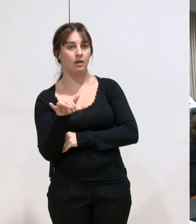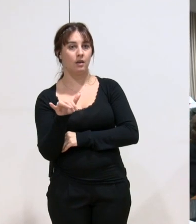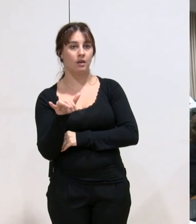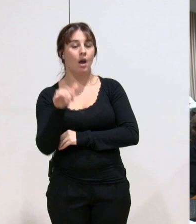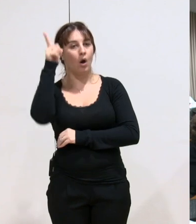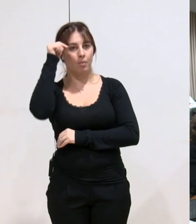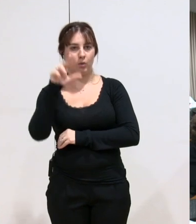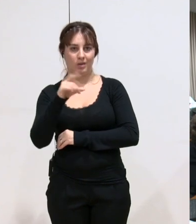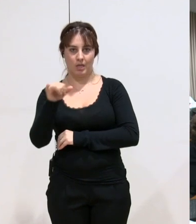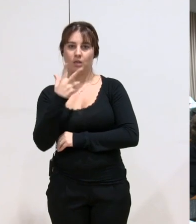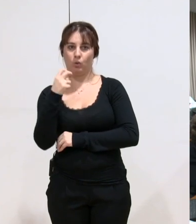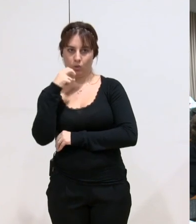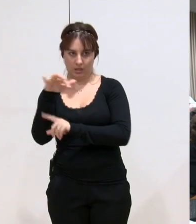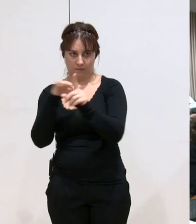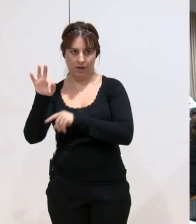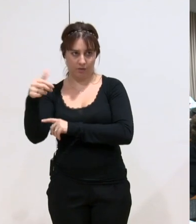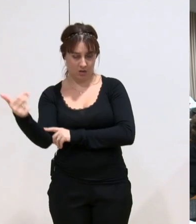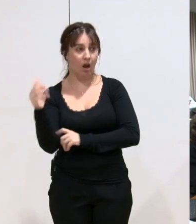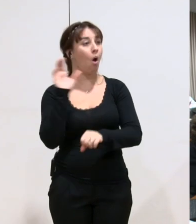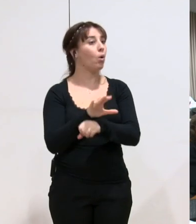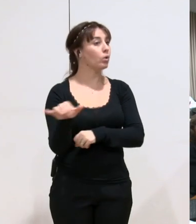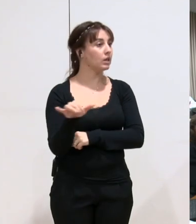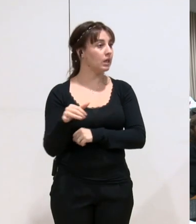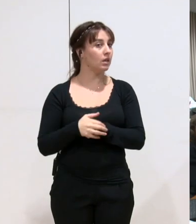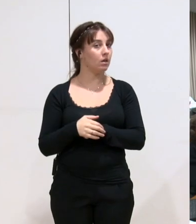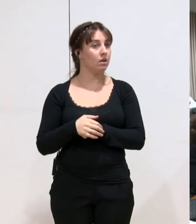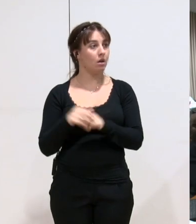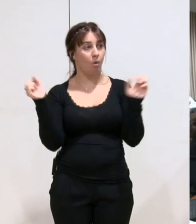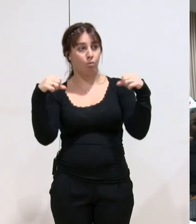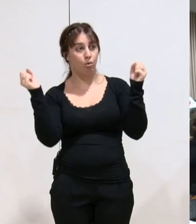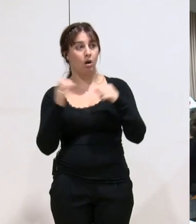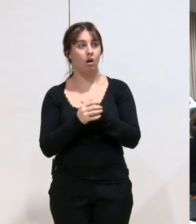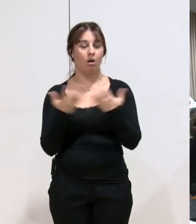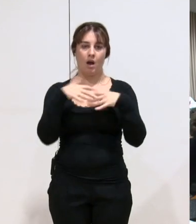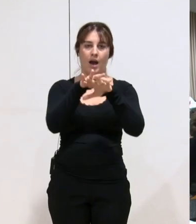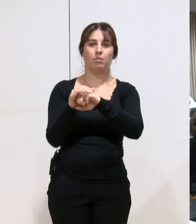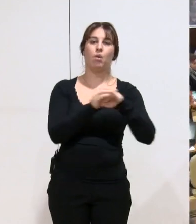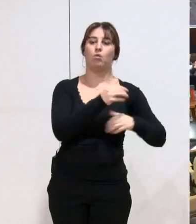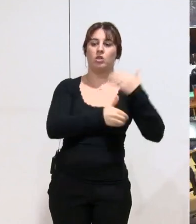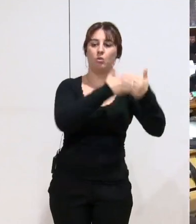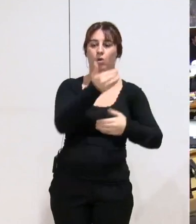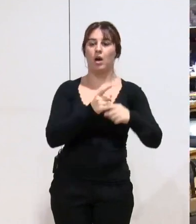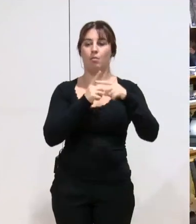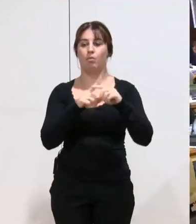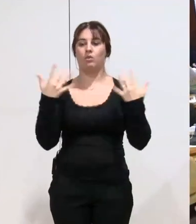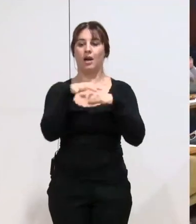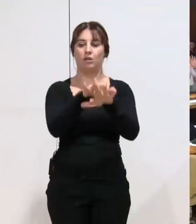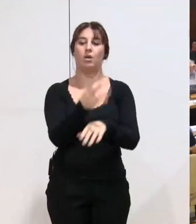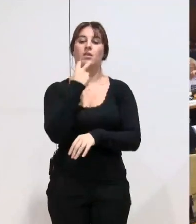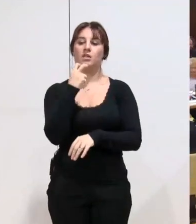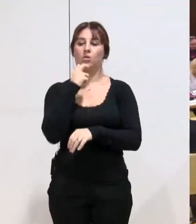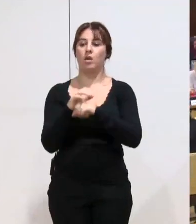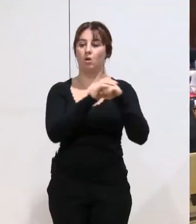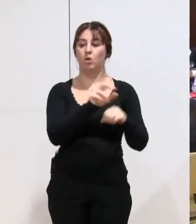Républicains, UDI, Société civile, le Front national. Qui vote contre ? Qui vote pour ? Rassemblement de gauche et de progrès, Rassemblement citoyen de la gauche